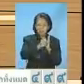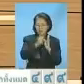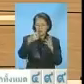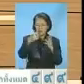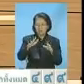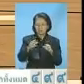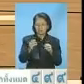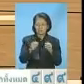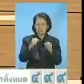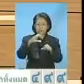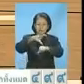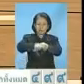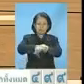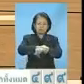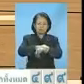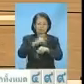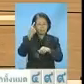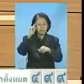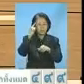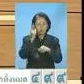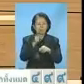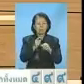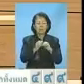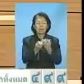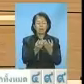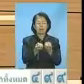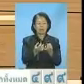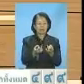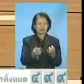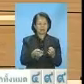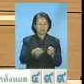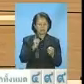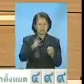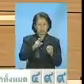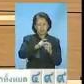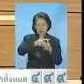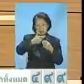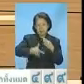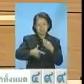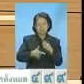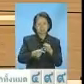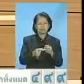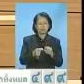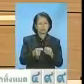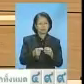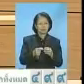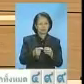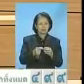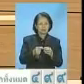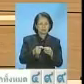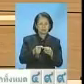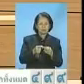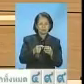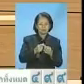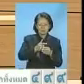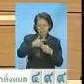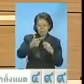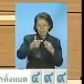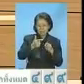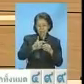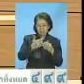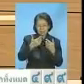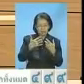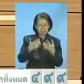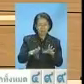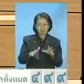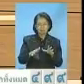าอะไรสูญเสียสิทธิความเป็นมนุษย์ต้องเลิกอย่างเงี้ยครับถ้าเลิกเสร็จเนี่ยทุกอย่างอุดมการณ์ที่ท่านต้องการเกิดขึ้น